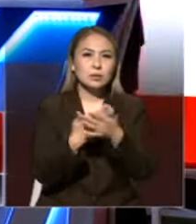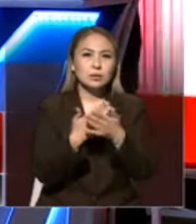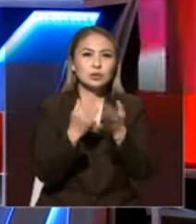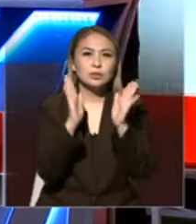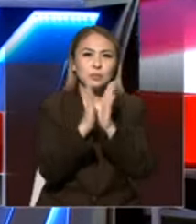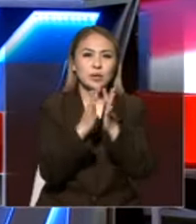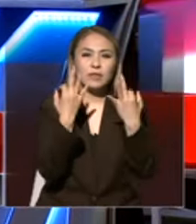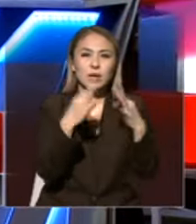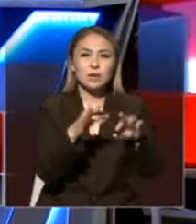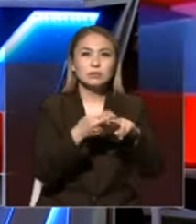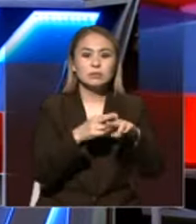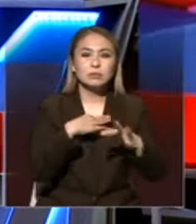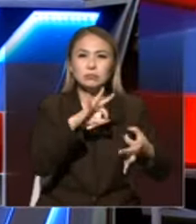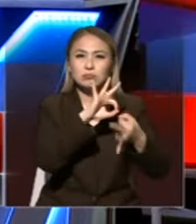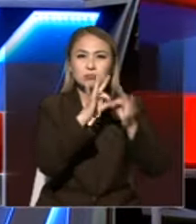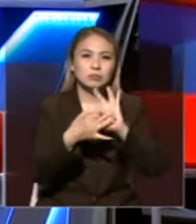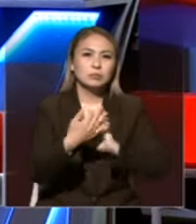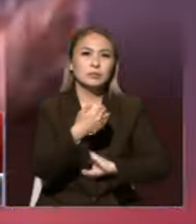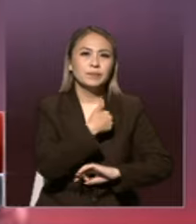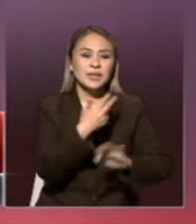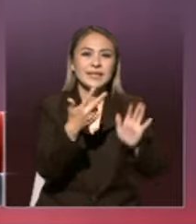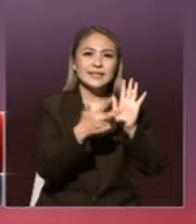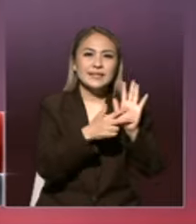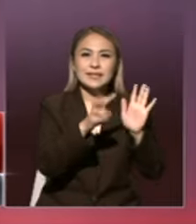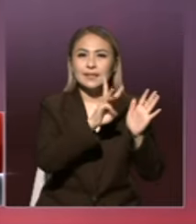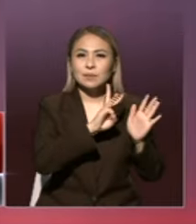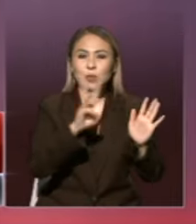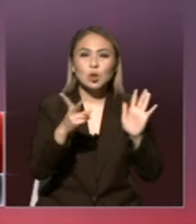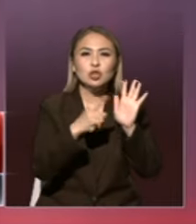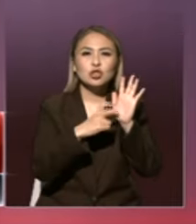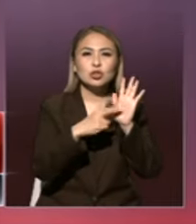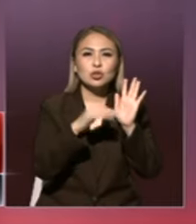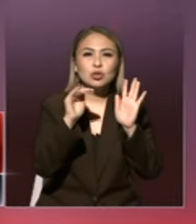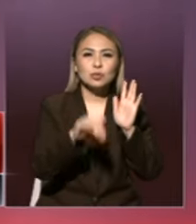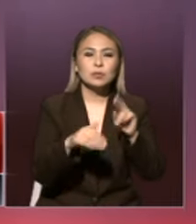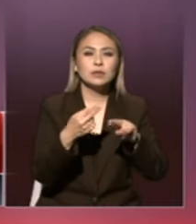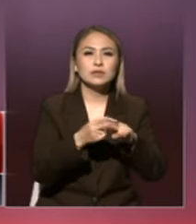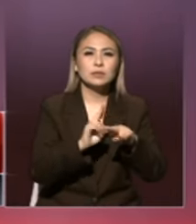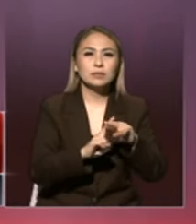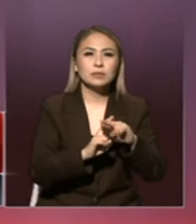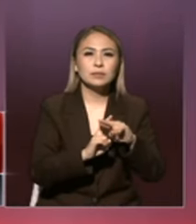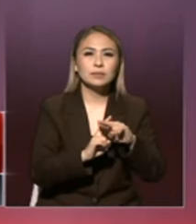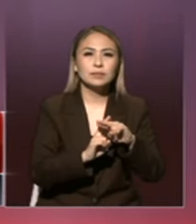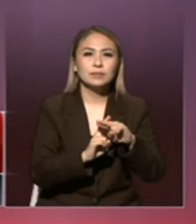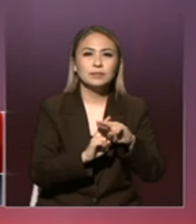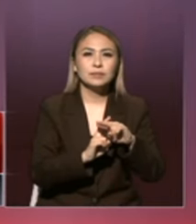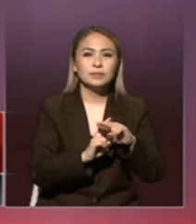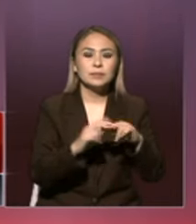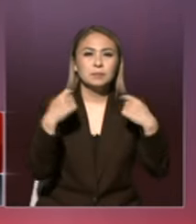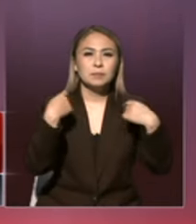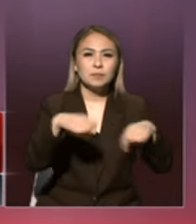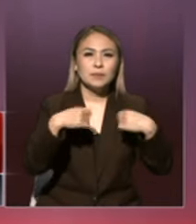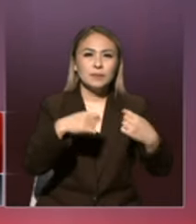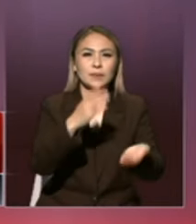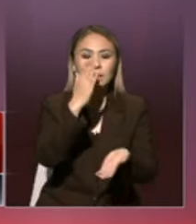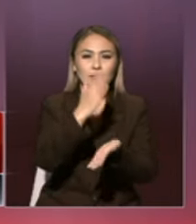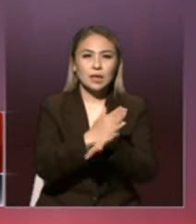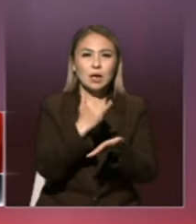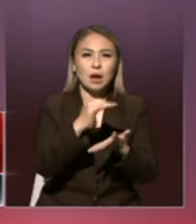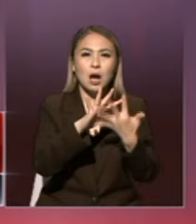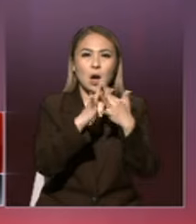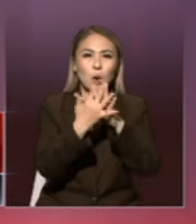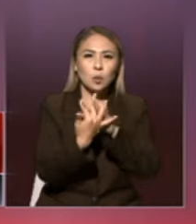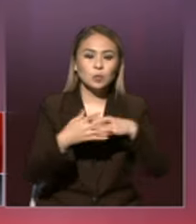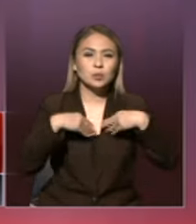болса түсіндіріп кетейін. 8 миллион 700-ден қазіргі біздің нелерде сатылып жатыр. Оның ауыл